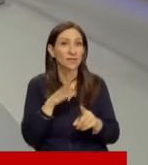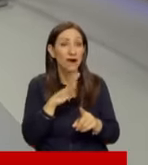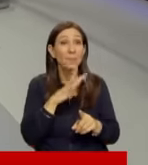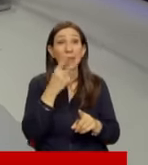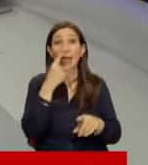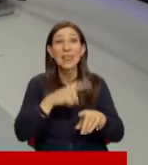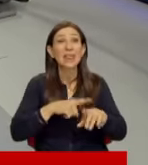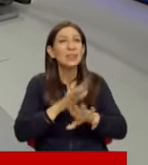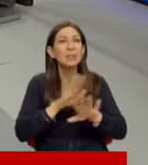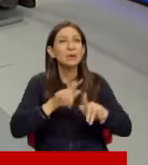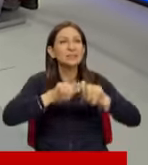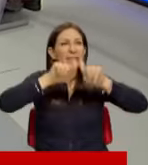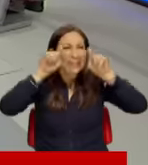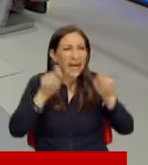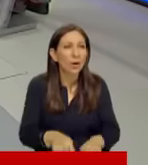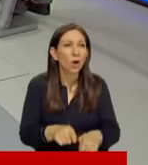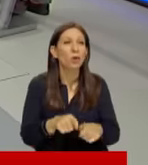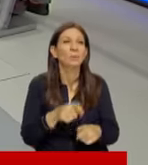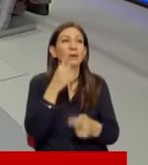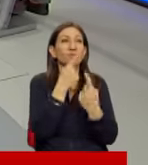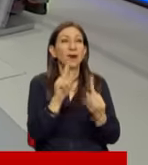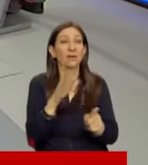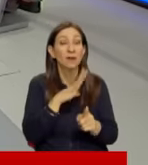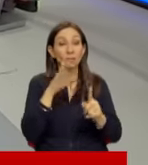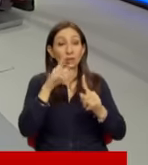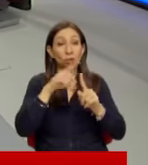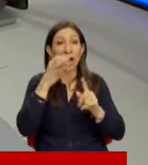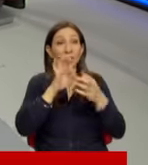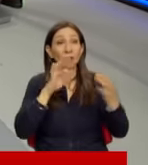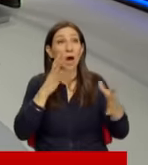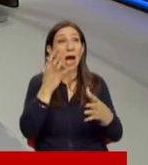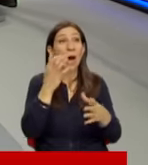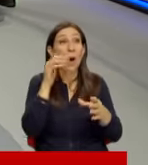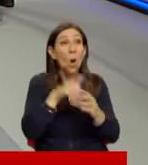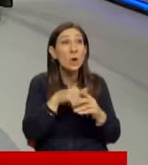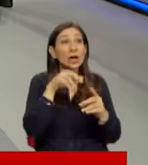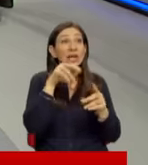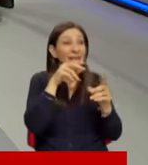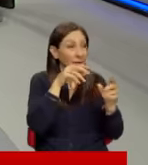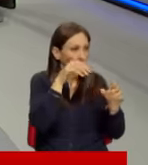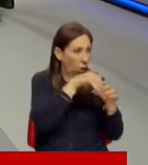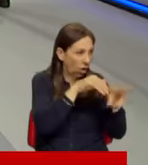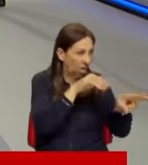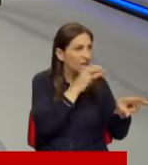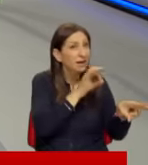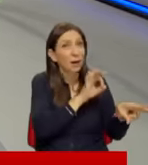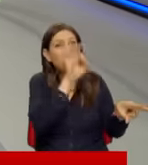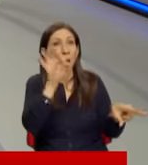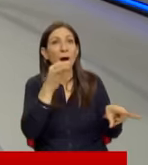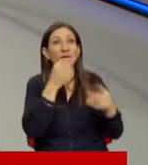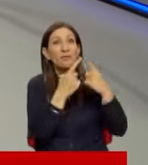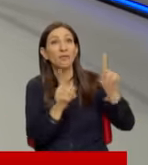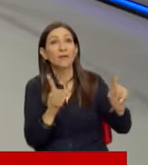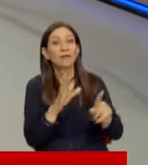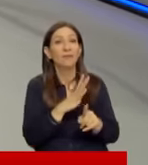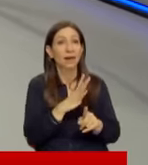de inanılmaz rekor seviyede bir fark var. Turgut Altınok'un aldığı oy kadar bir fark neredeyse Ankara'da